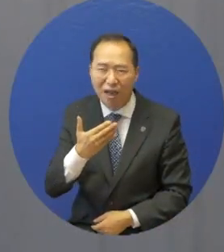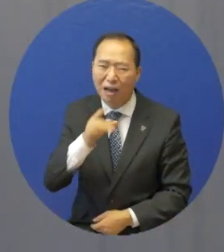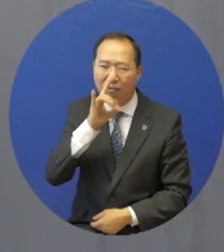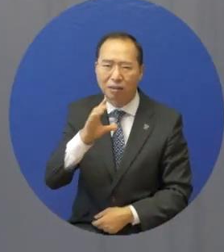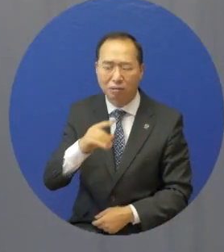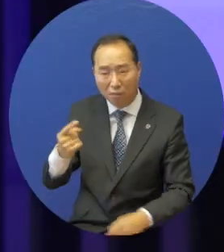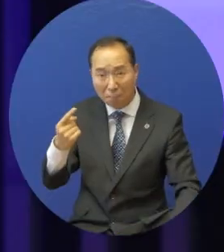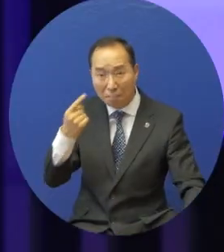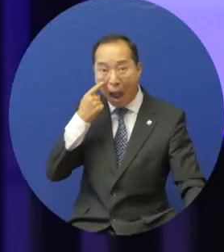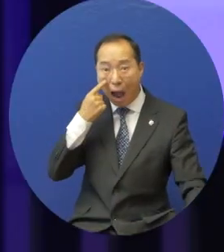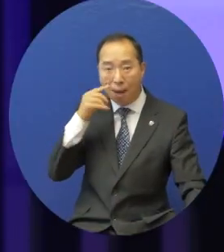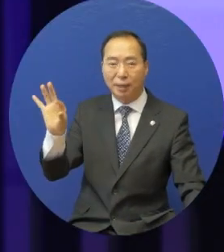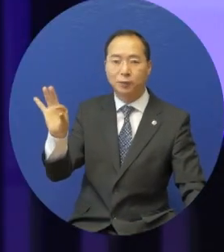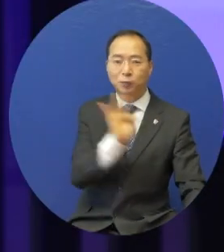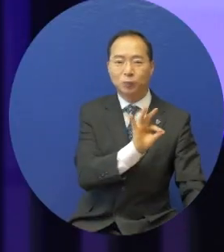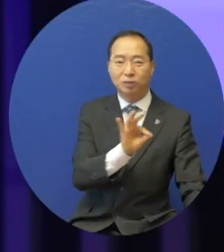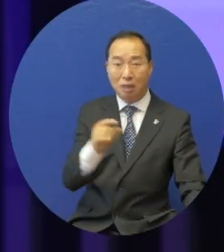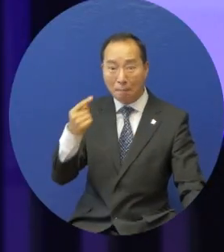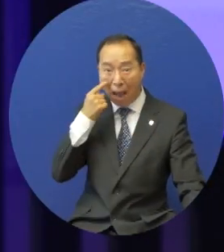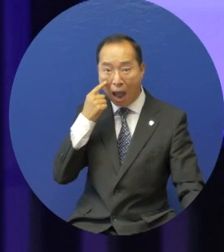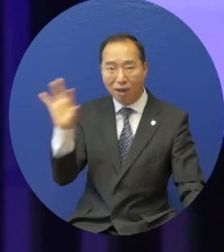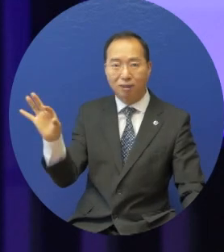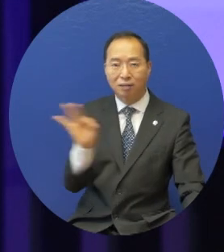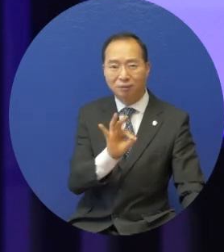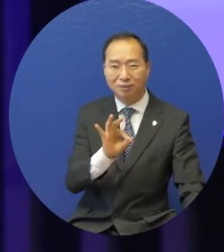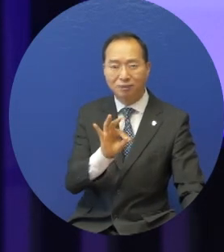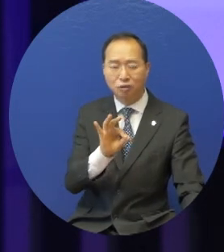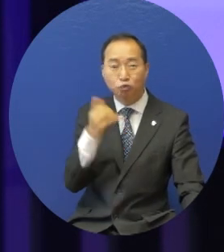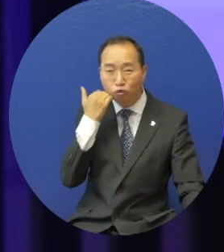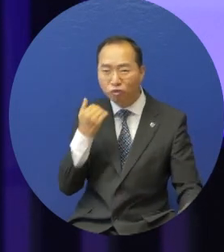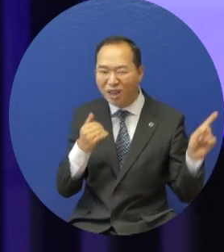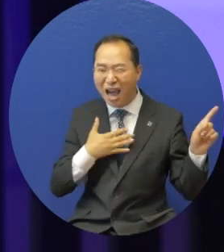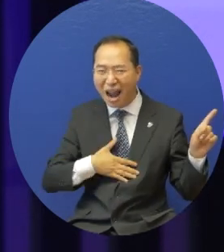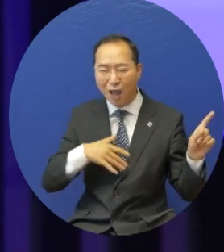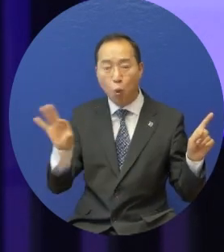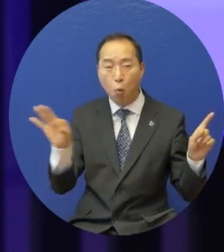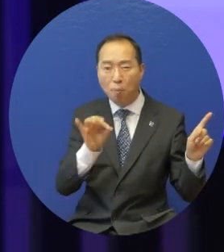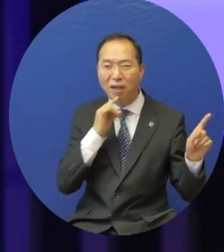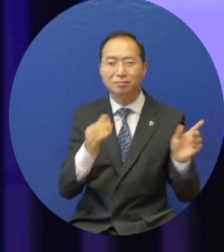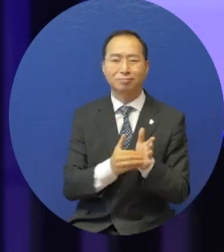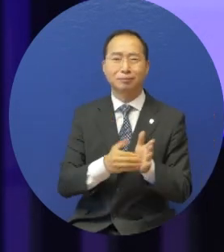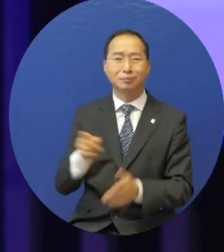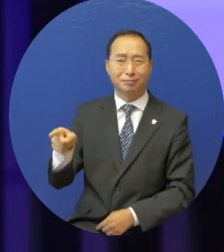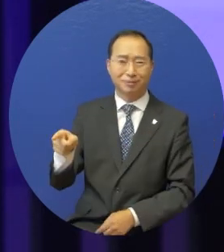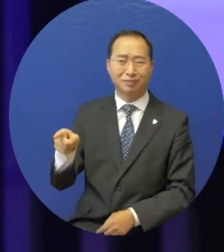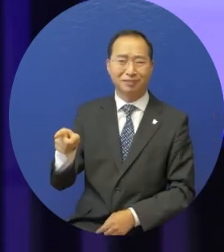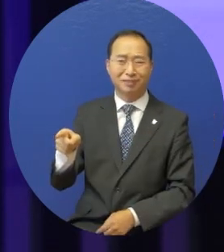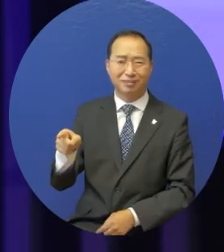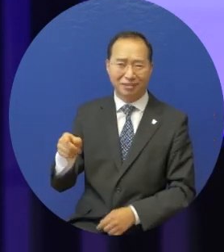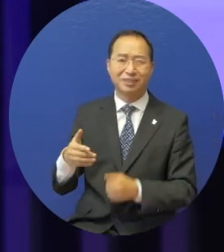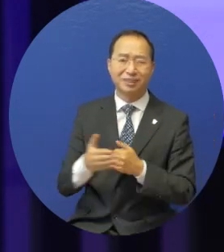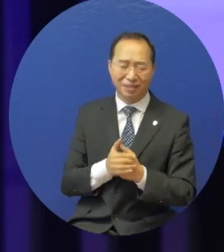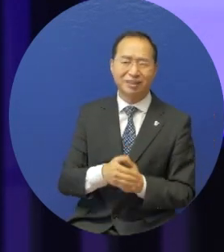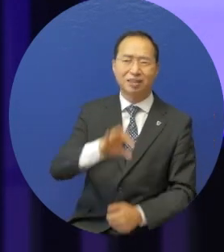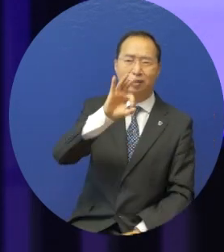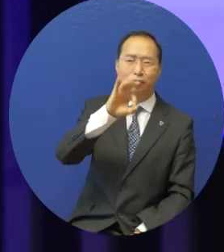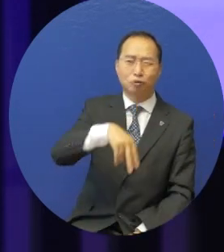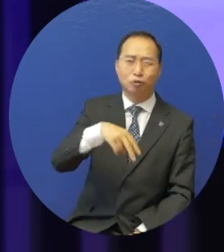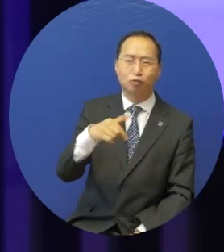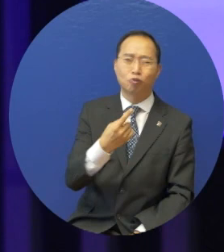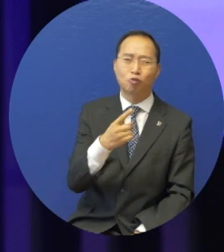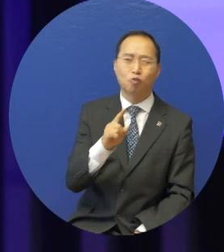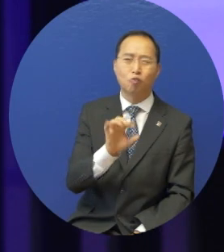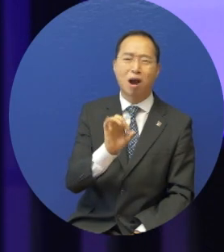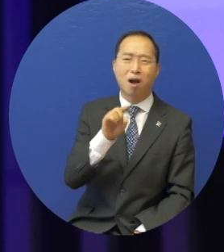그러니까 눈에 띄는 것 또는 어떤 특정인 것 이것들이 선발이 될 수밖에 없었던 거지요. 그러니까 18세기 때 유광억이라고